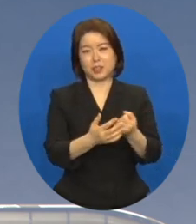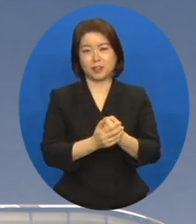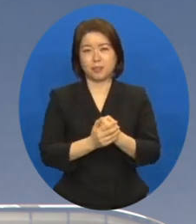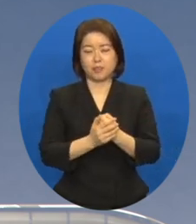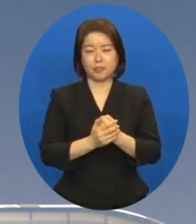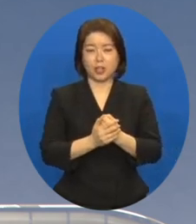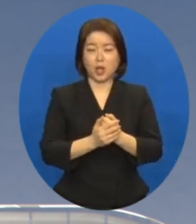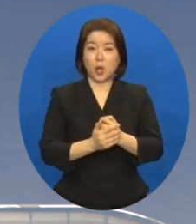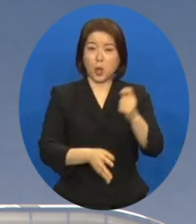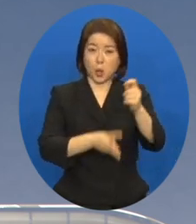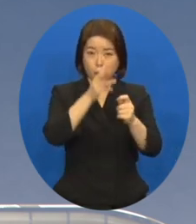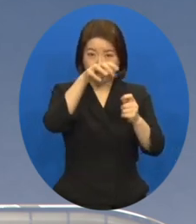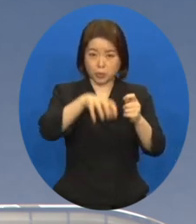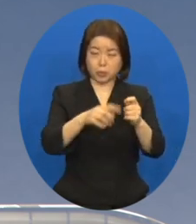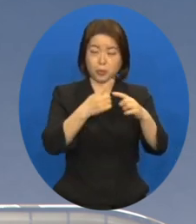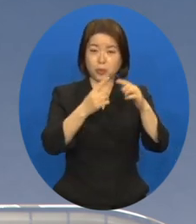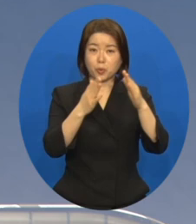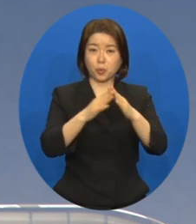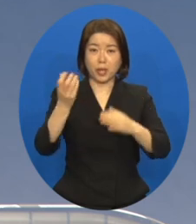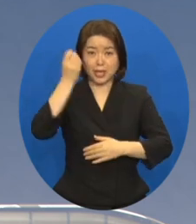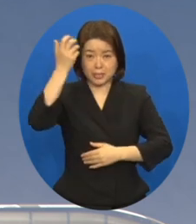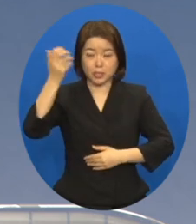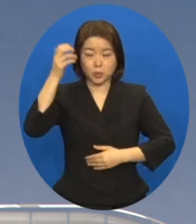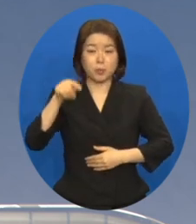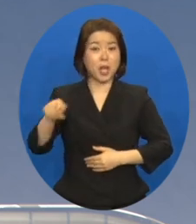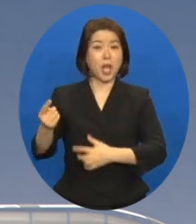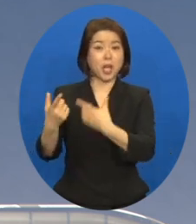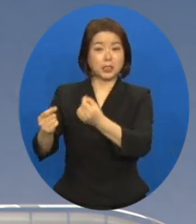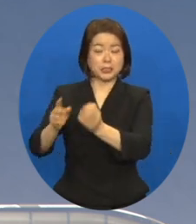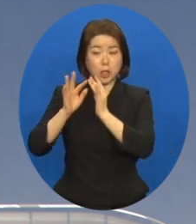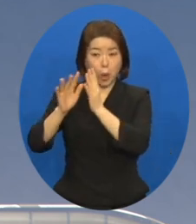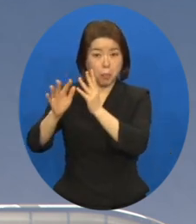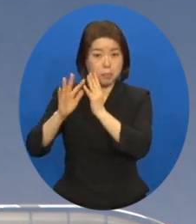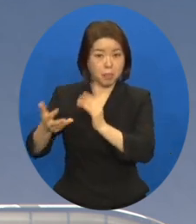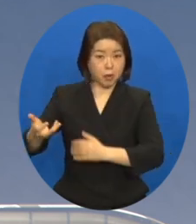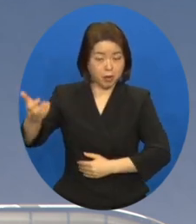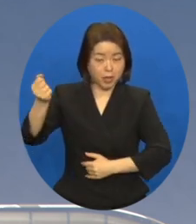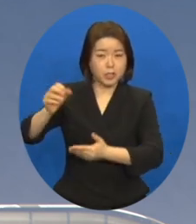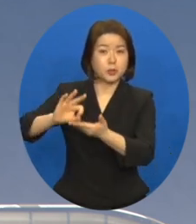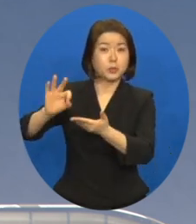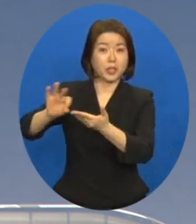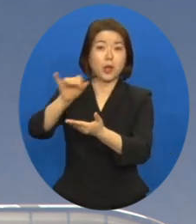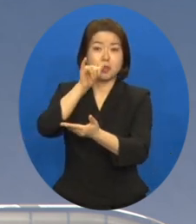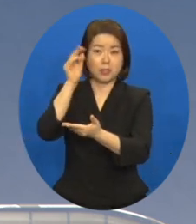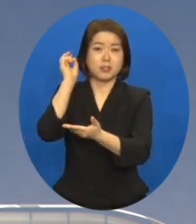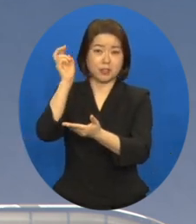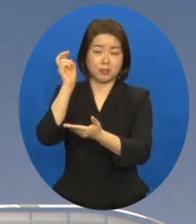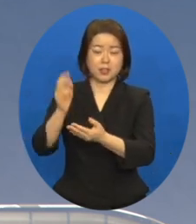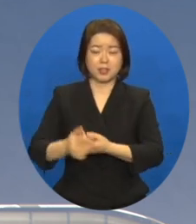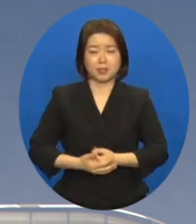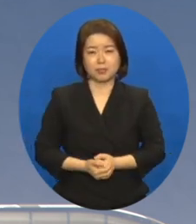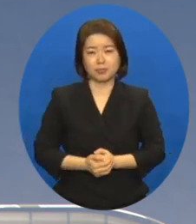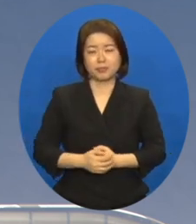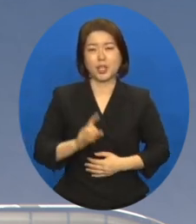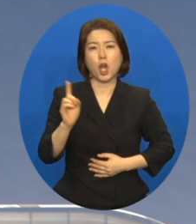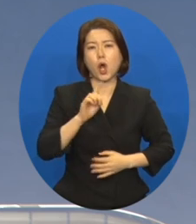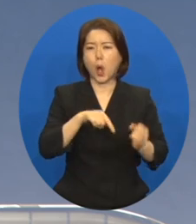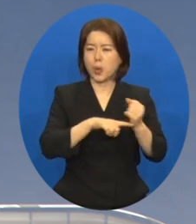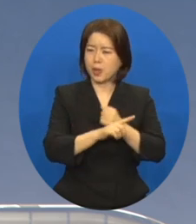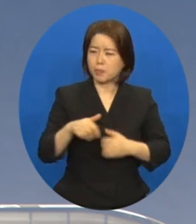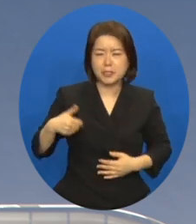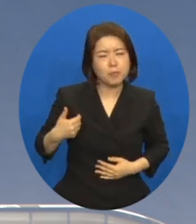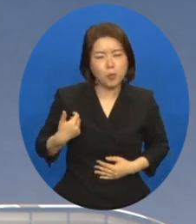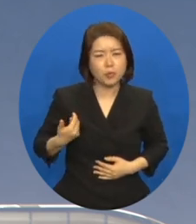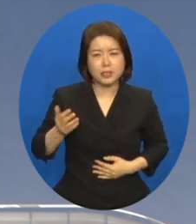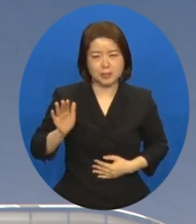고린도 교회 성도들이 상당수가 그런 방언으로 기도를 했었던 것 같습니다. 어떤 의미인지는 알